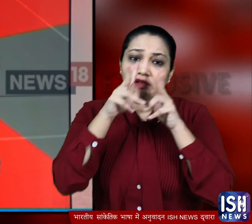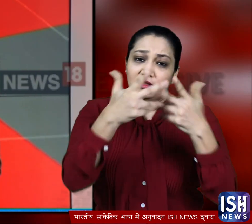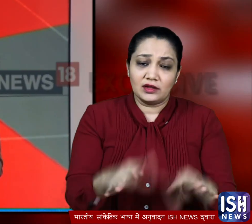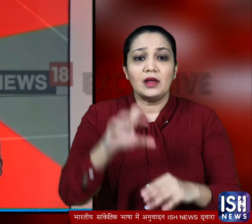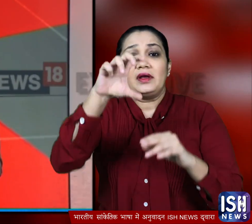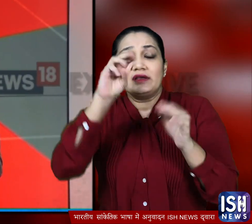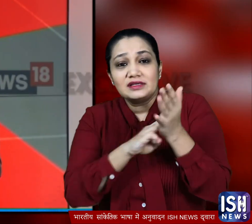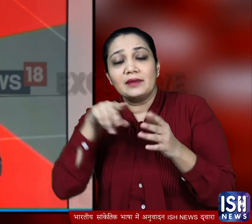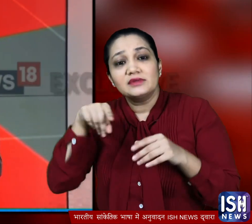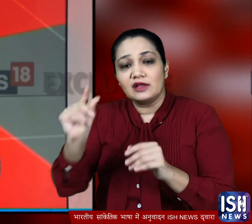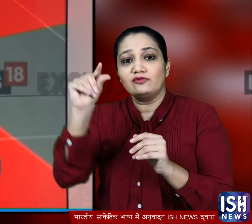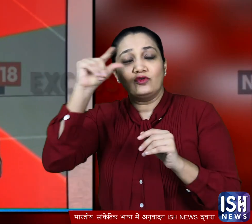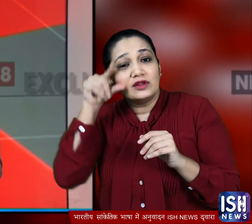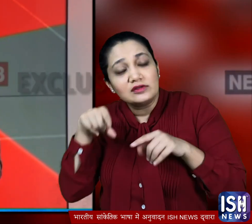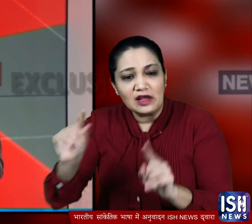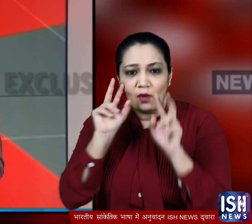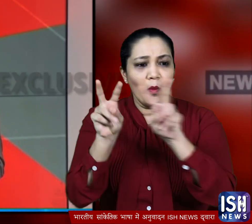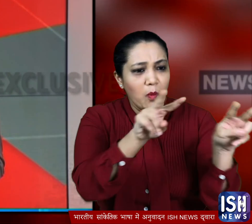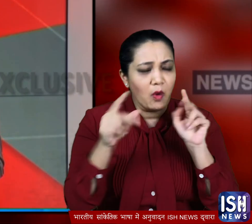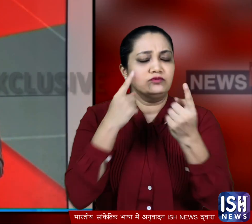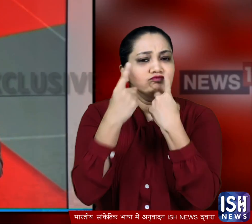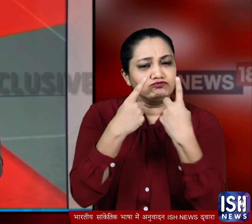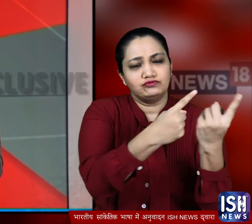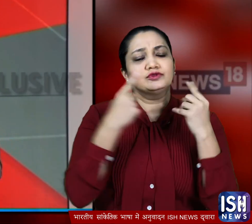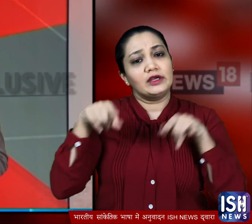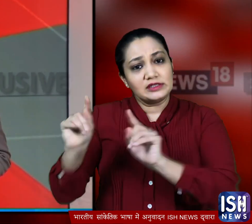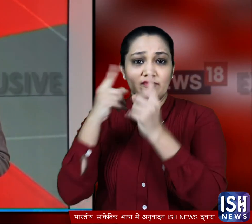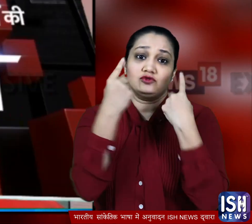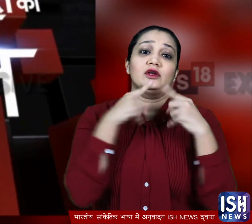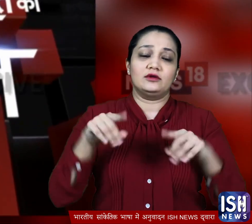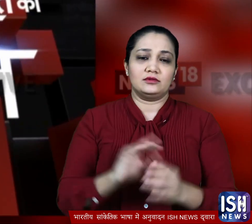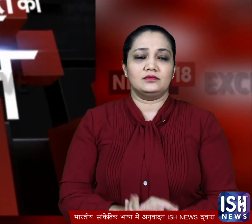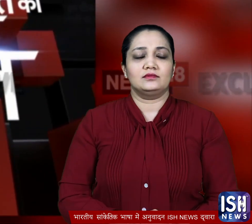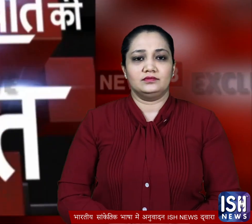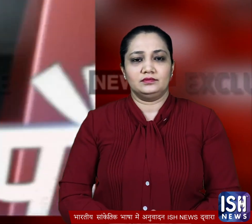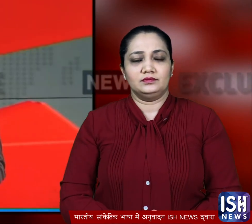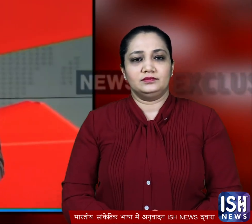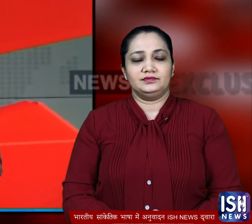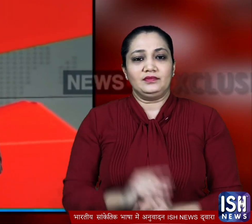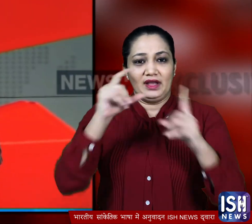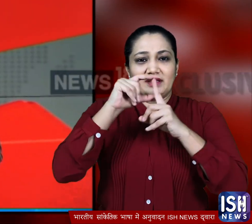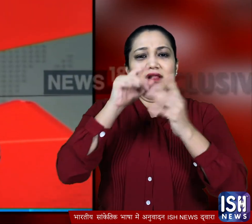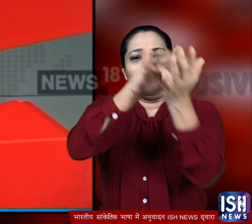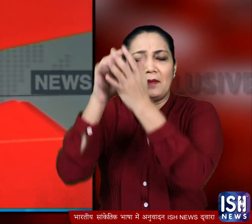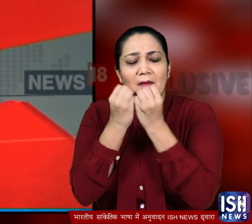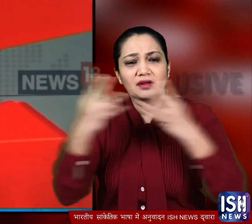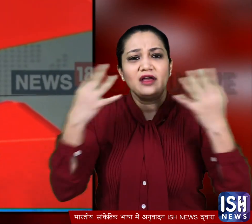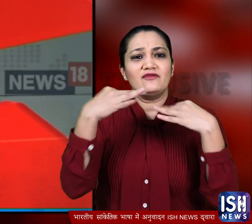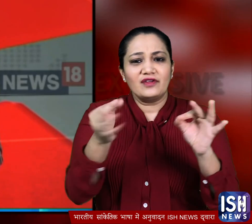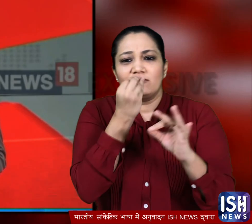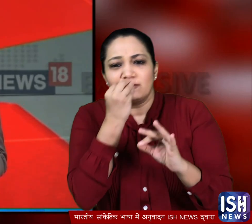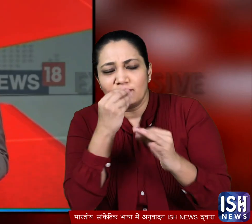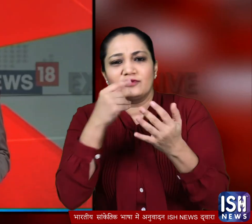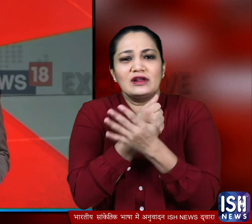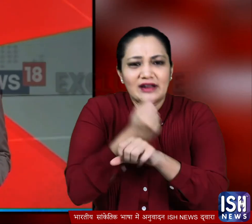और सीएम उद्धव ठाकरे खुद मानसून की मुसीबतों से निपटने के इंतजाम पर नजर रखे हुए हैं। दिल्ली के कई इलाकों में मुफ्त राशन